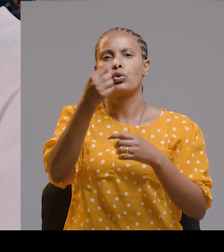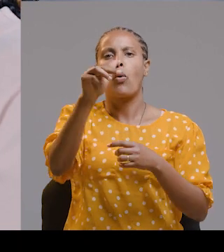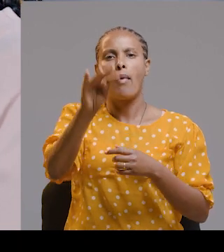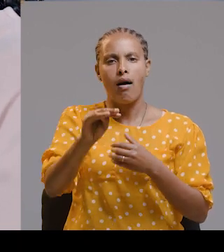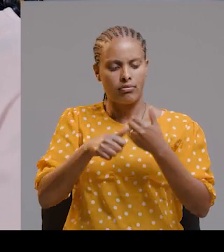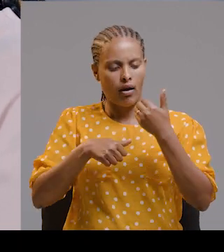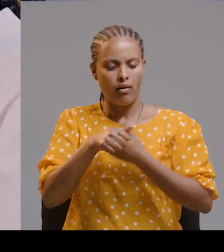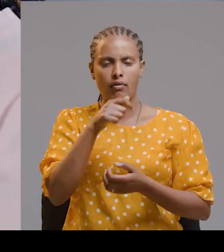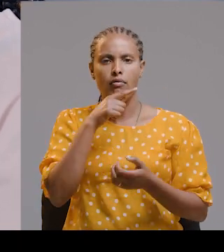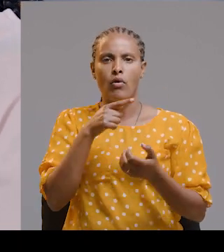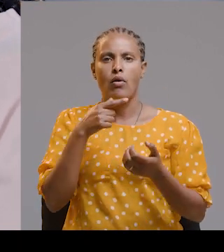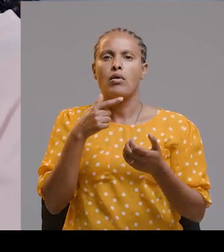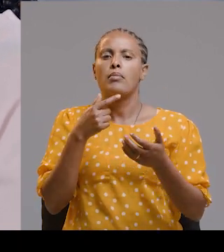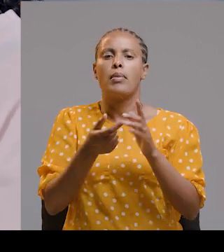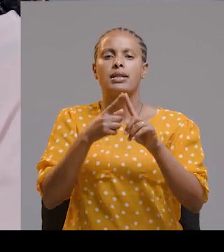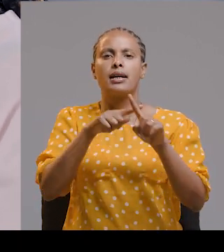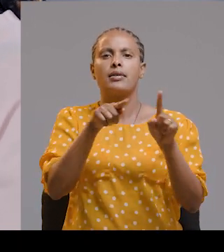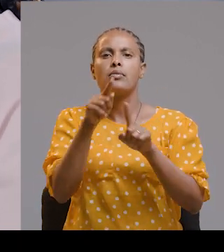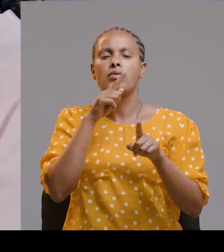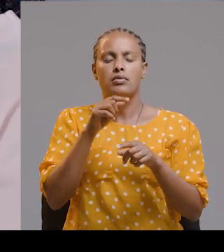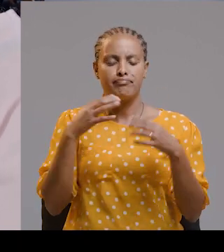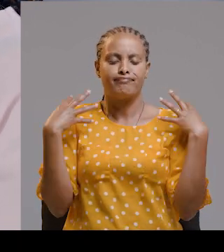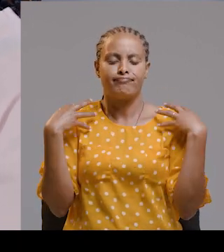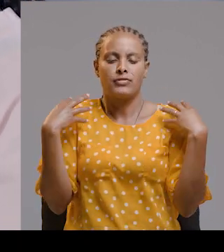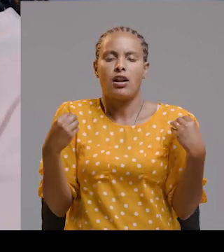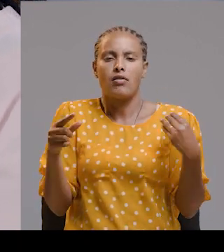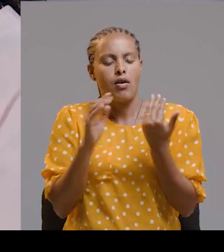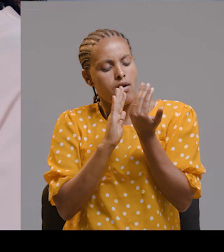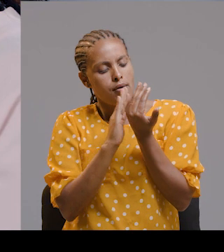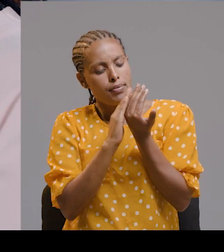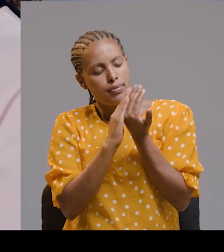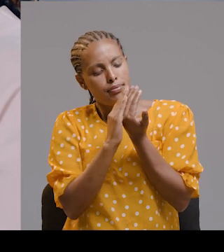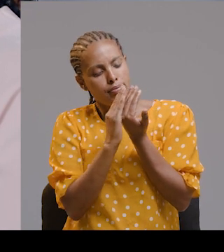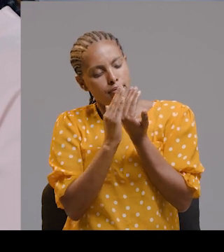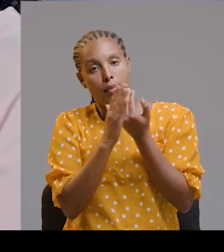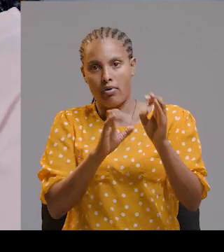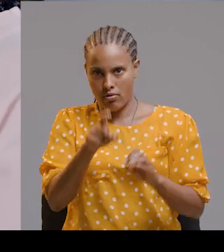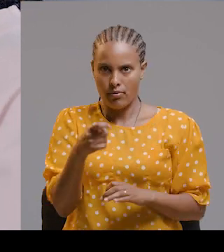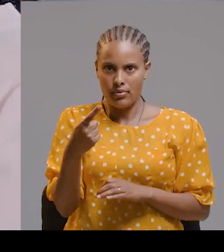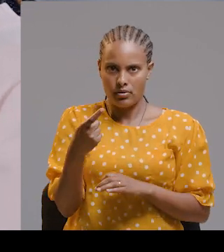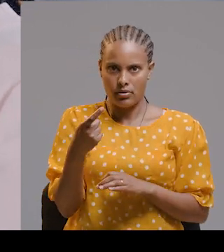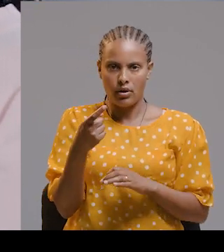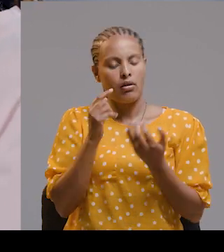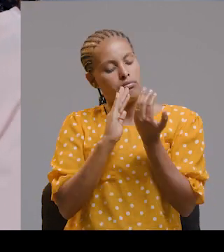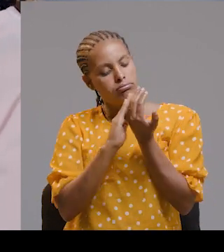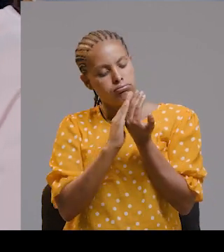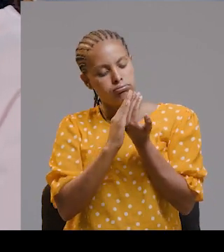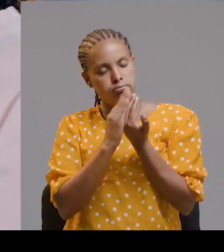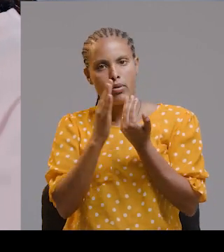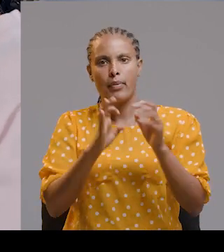ተጋለጡ ስንል እነሱ ሴቶች መልሰን ደሞ እንዲያገግሙ ደሞ እንክብካቤው ማድረግ ይኖርብናል ማለት ነው ስለዚህ